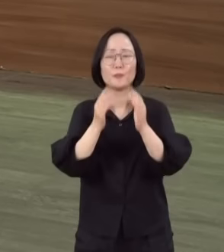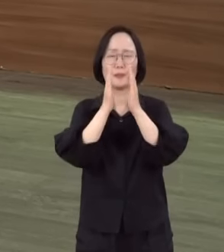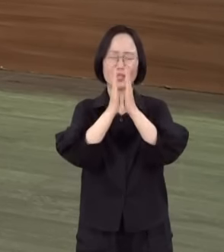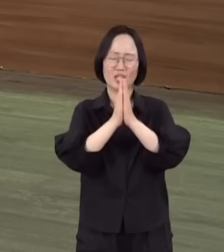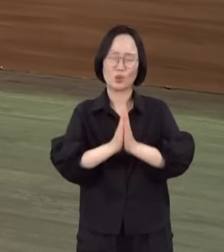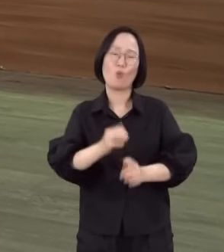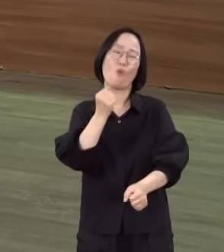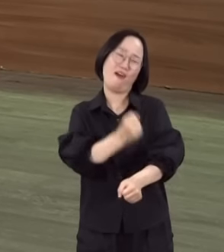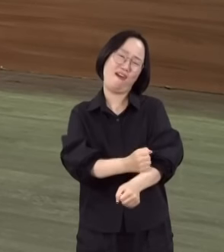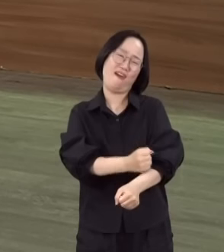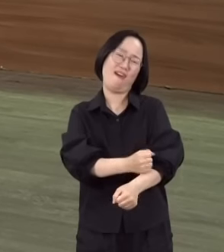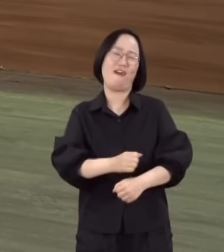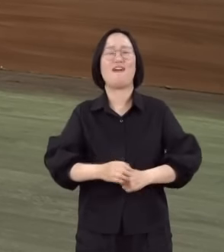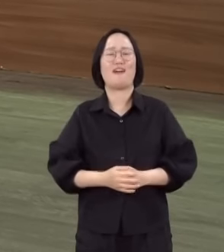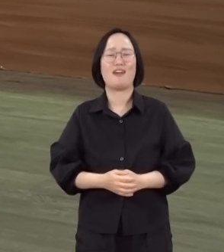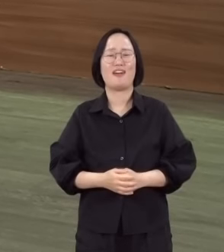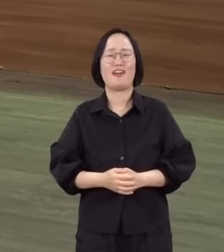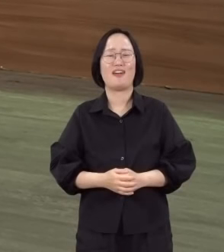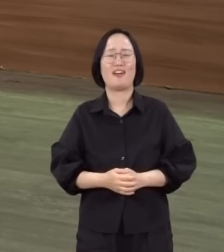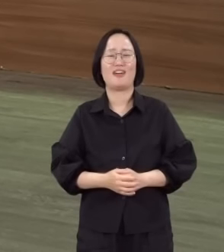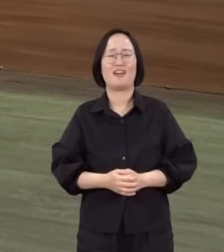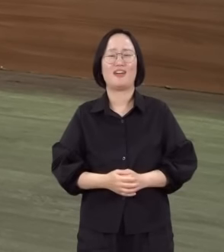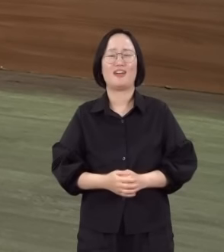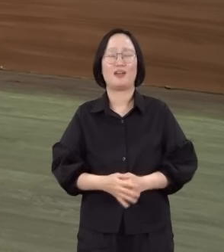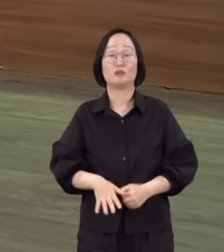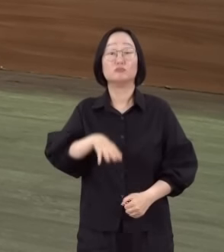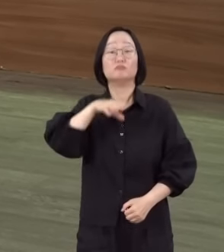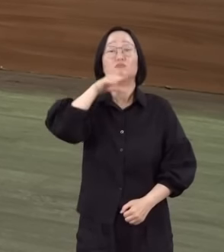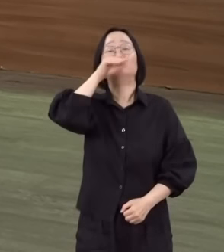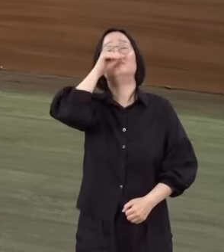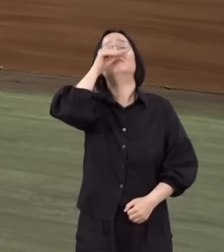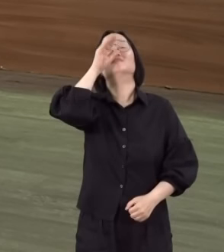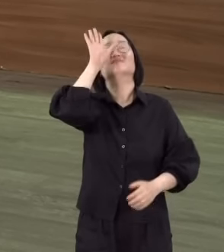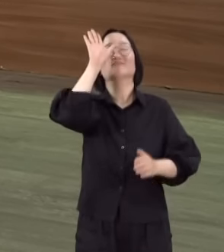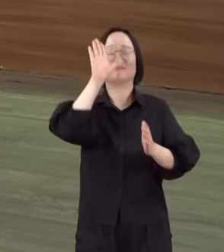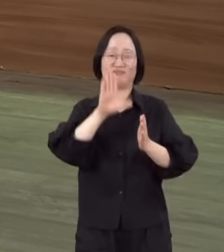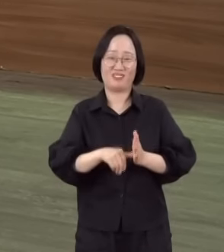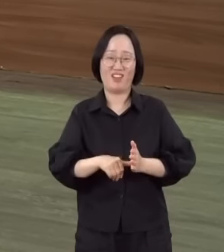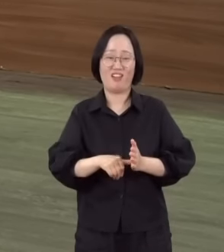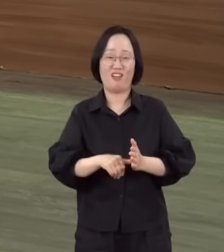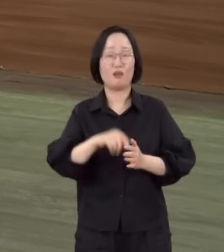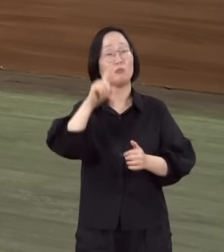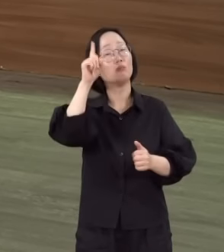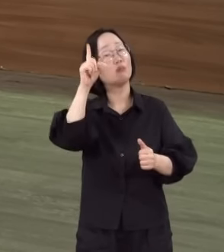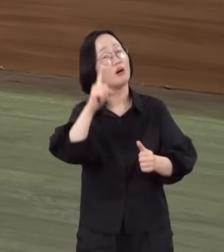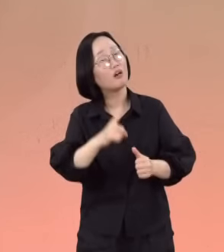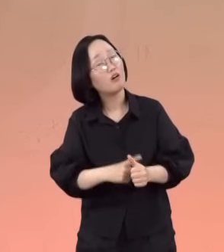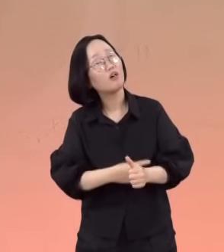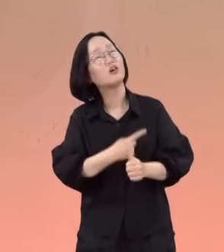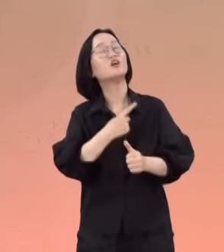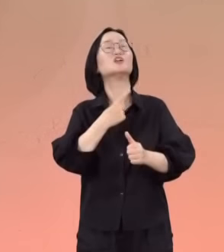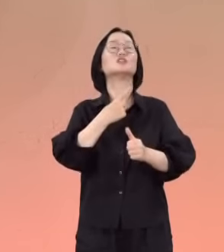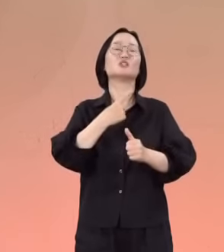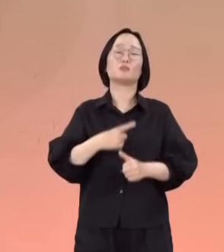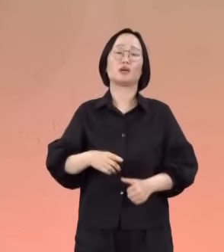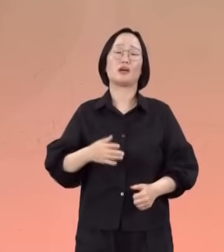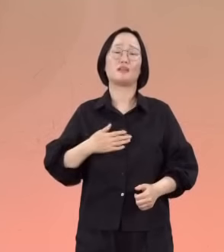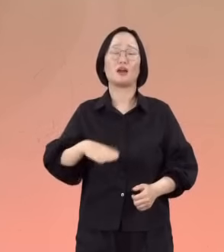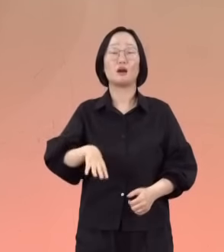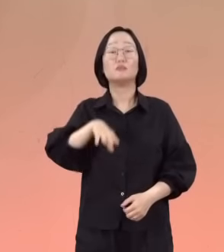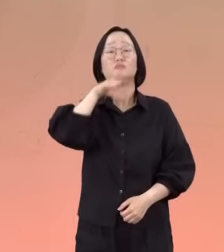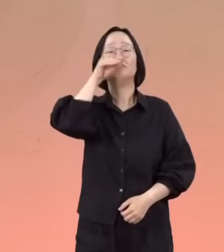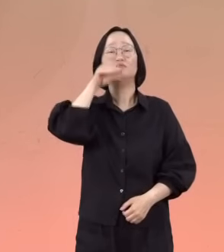때 자연스럽게 저절로 내가 숨쉰다는 생각도 없이 숨쉬지 않습니까 그와 같이 우리